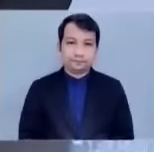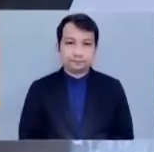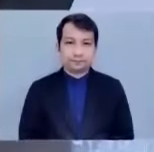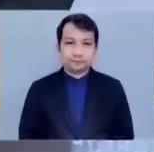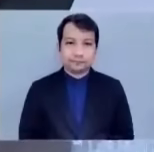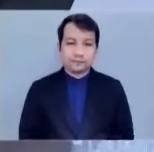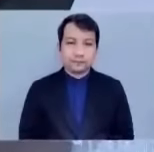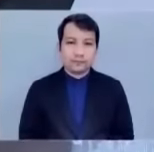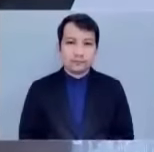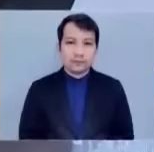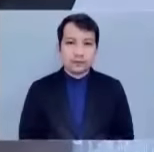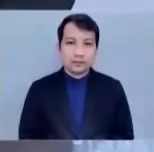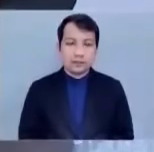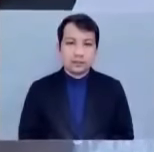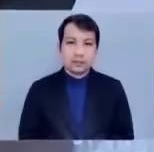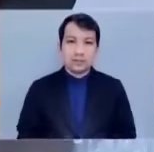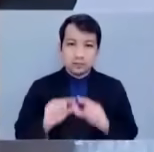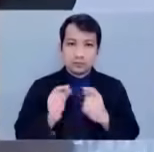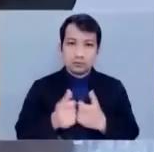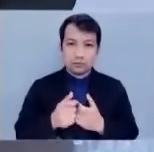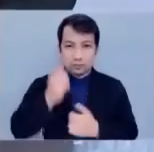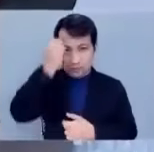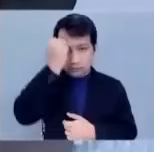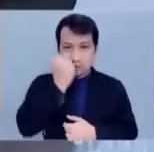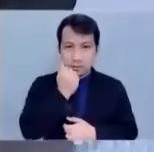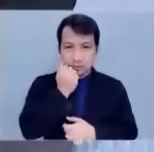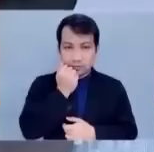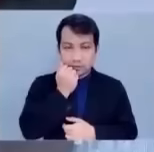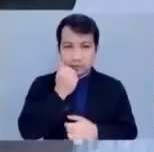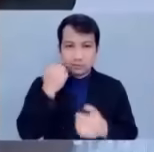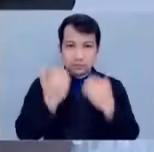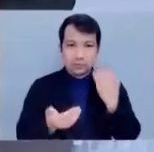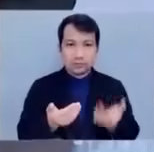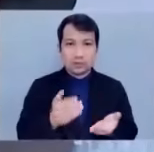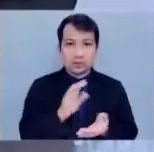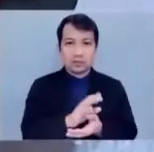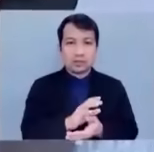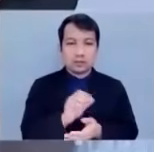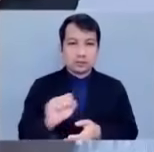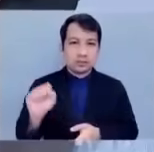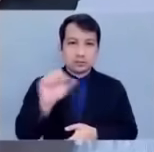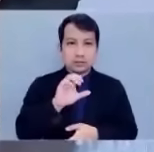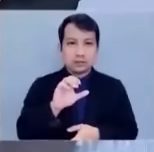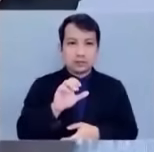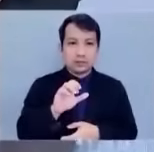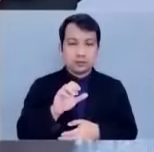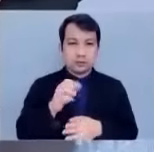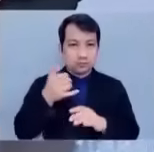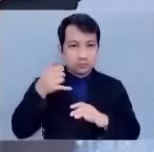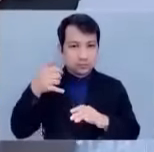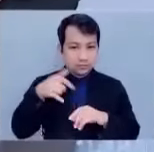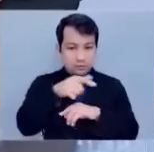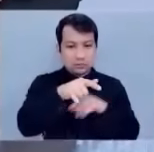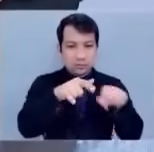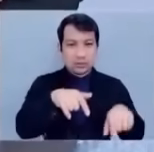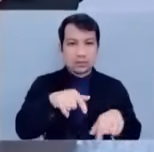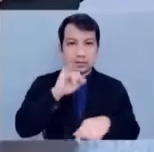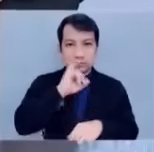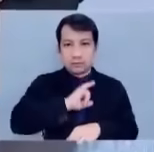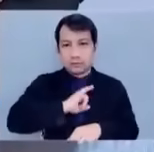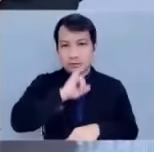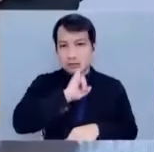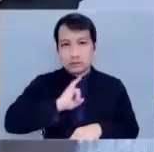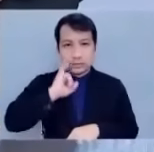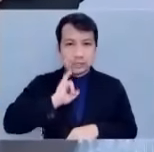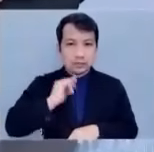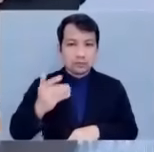Patuloy na ng militanteng grupong Hamas ang pagkamatay ng kanilang senior official sa drone strike ng Israel. Ang Frontline News